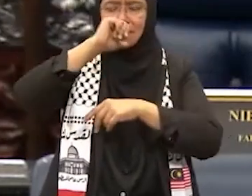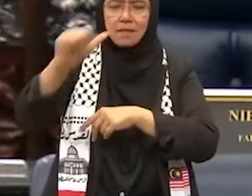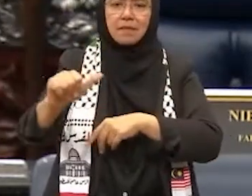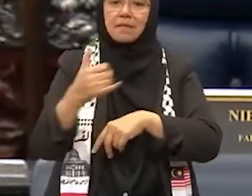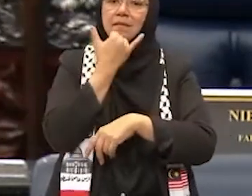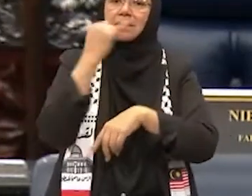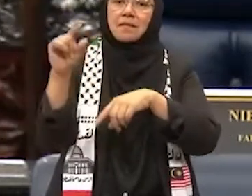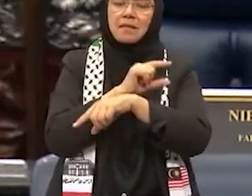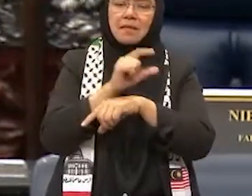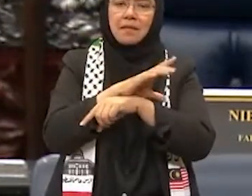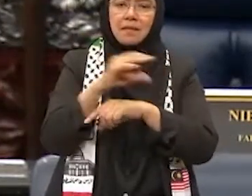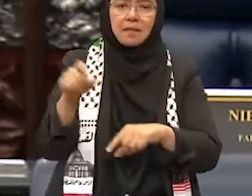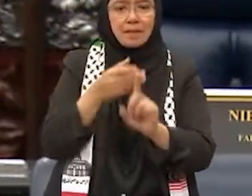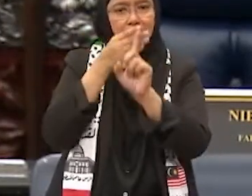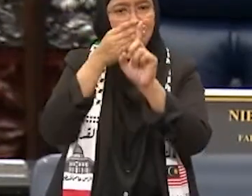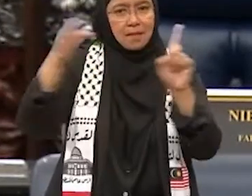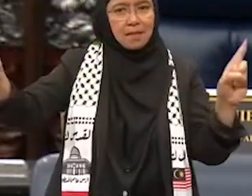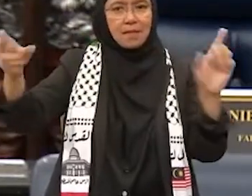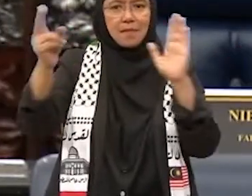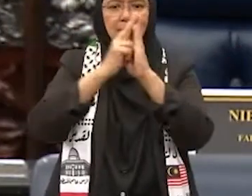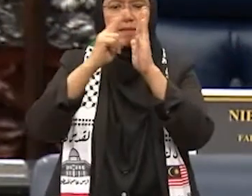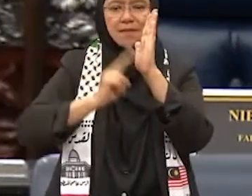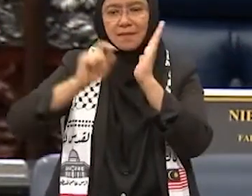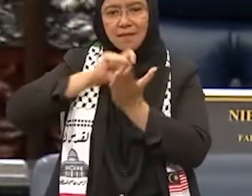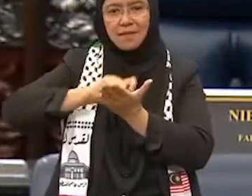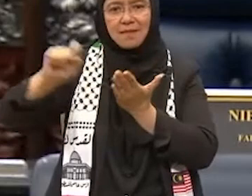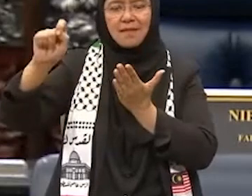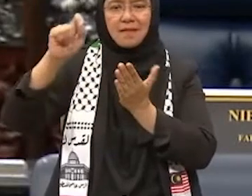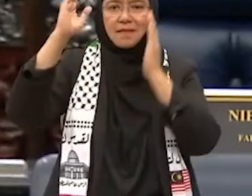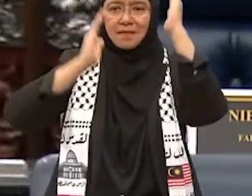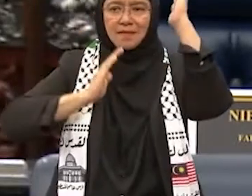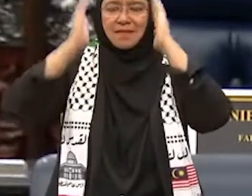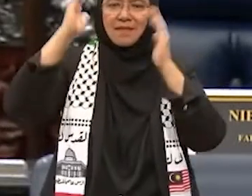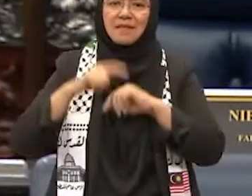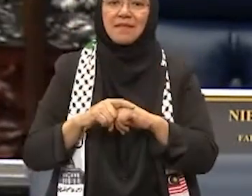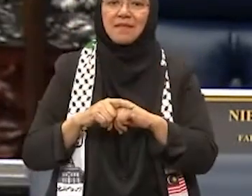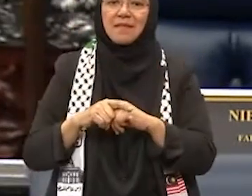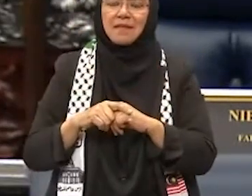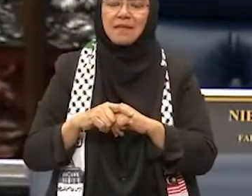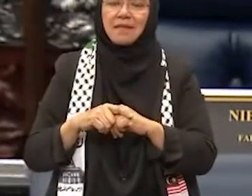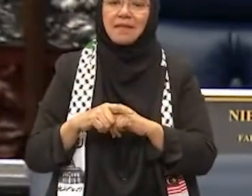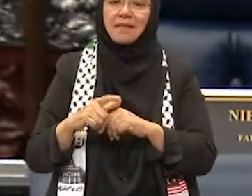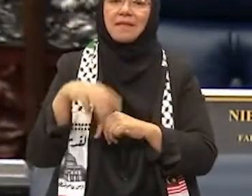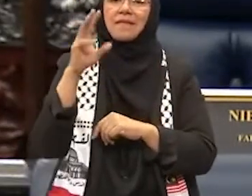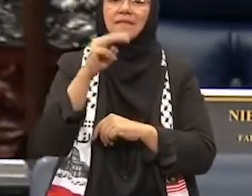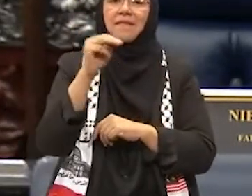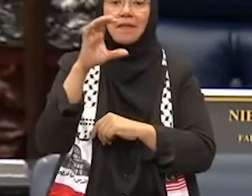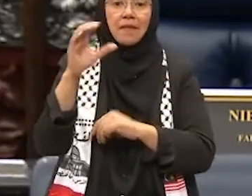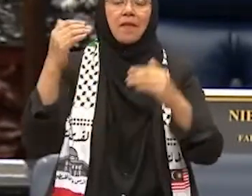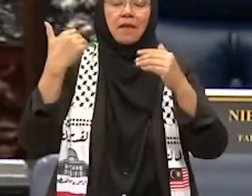pelanggaran di bawah undang-undang bertulis Malaysia mcmc mempunyai autoriti wewenang dan